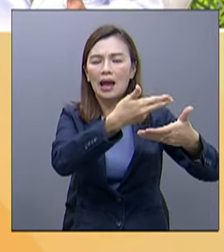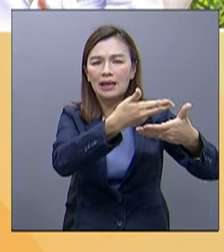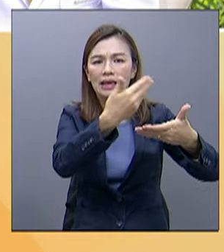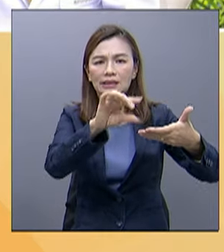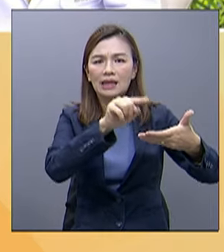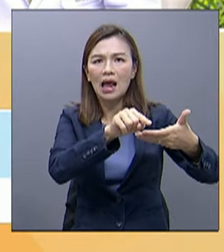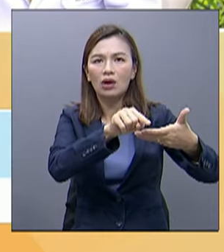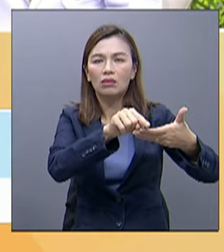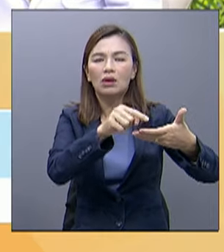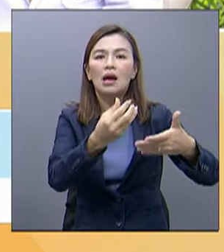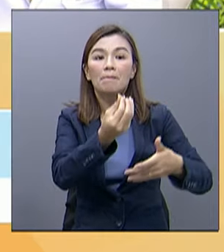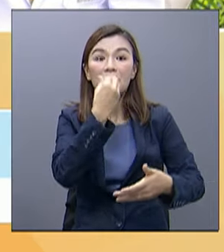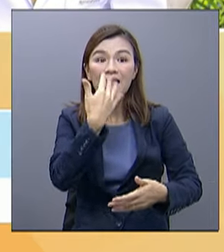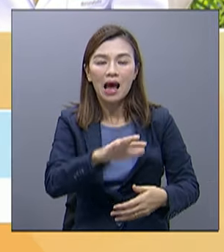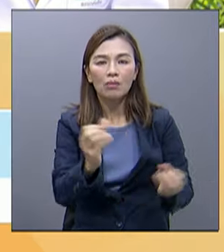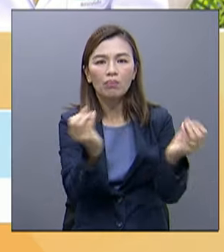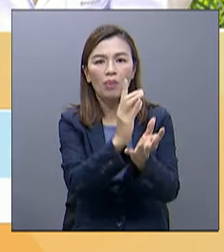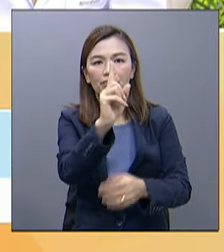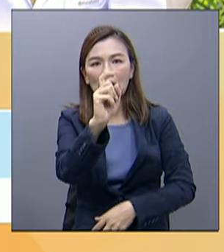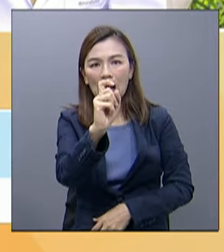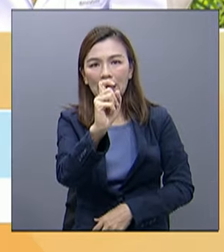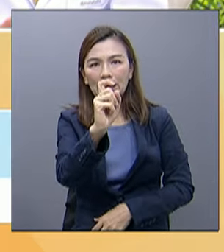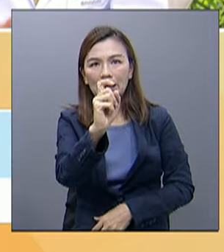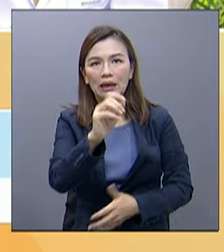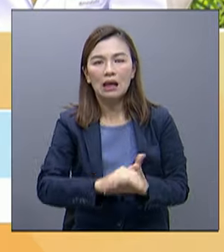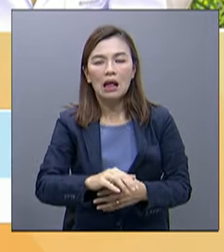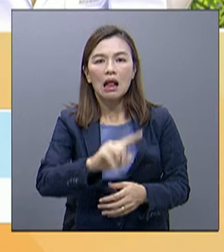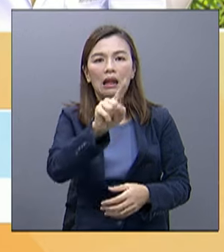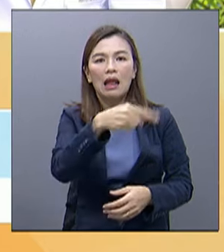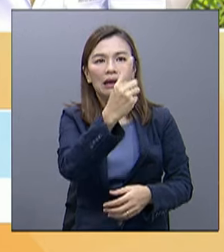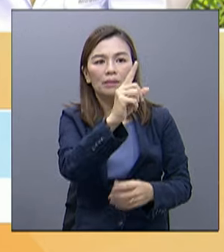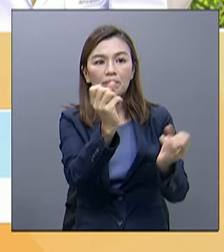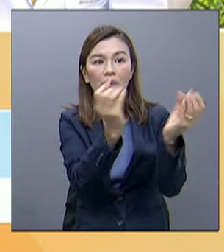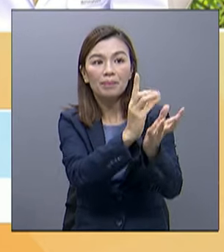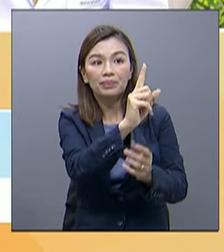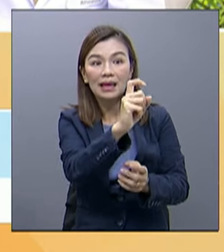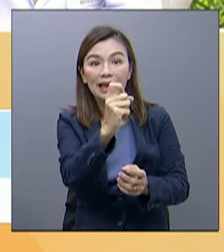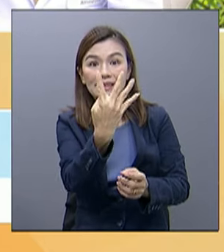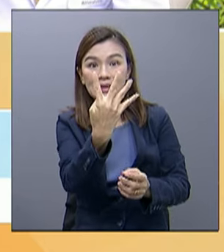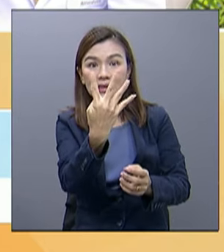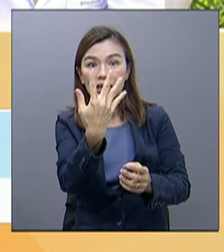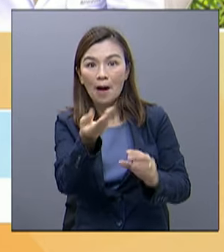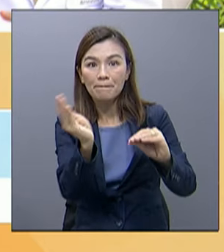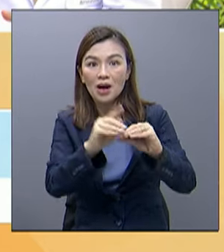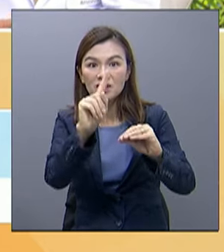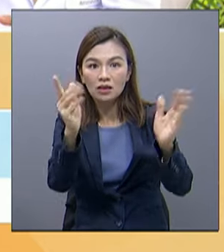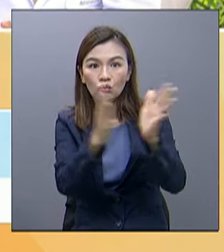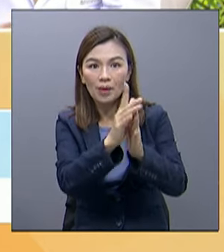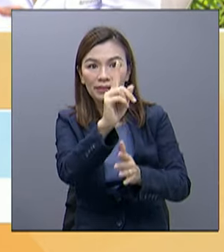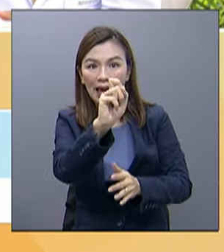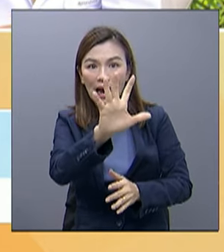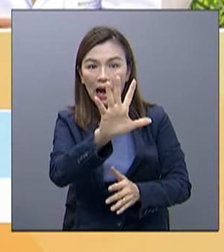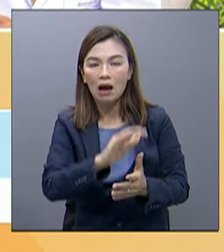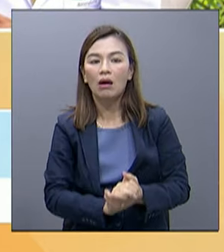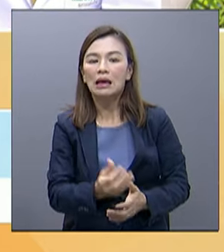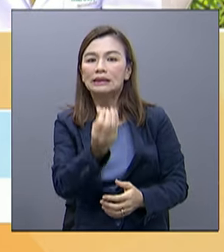การเสียชีวิตนะครับเสียชีวิตน่ะตอนแรกบอก 4คนต่อมามี 5คนที่บอกว่าเกี่ยวข้องกับการบริโภคปิดพันธุ์เสริมอาหารที่